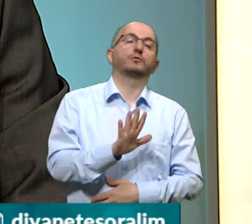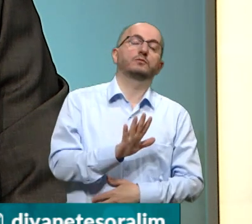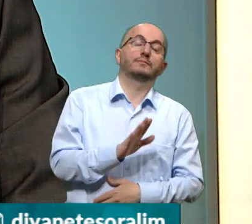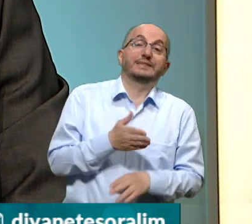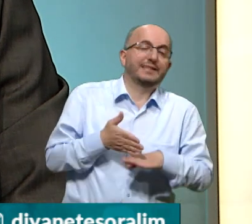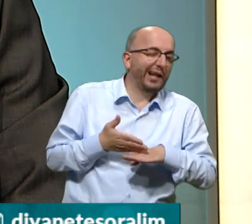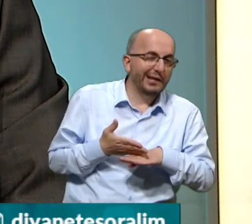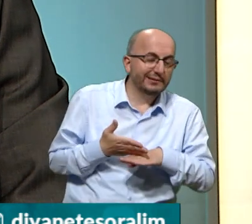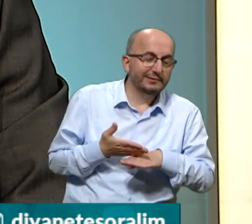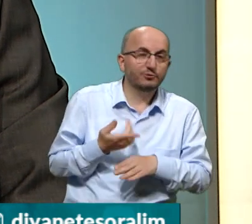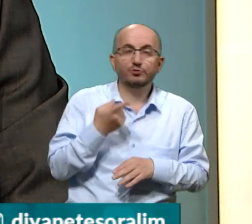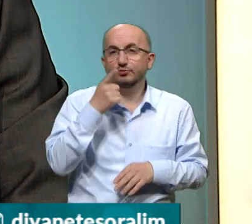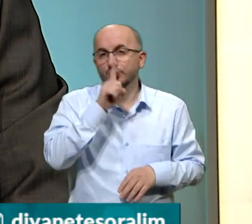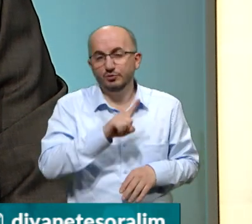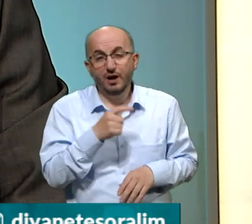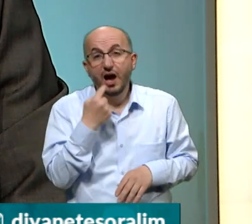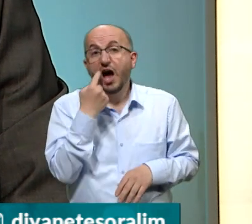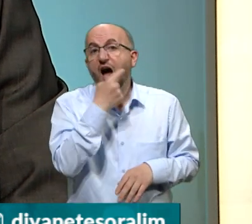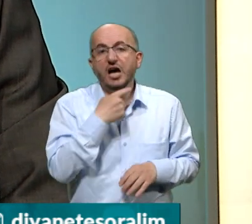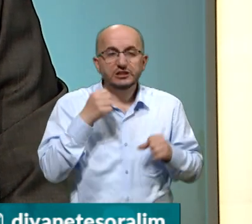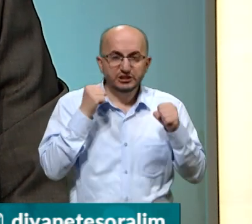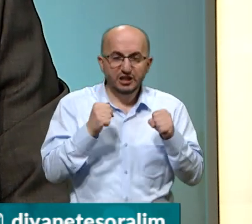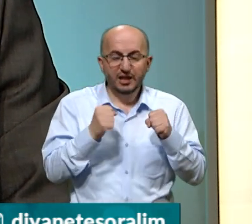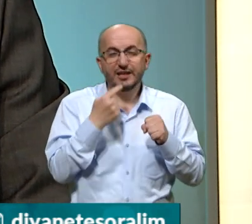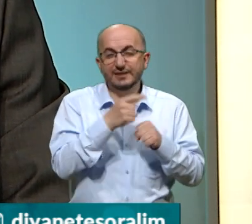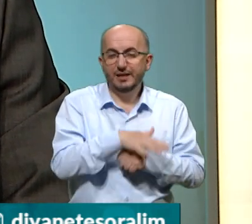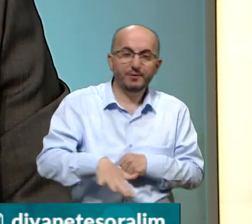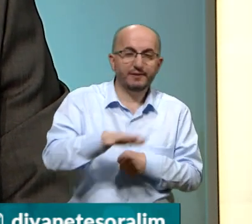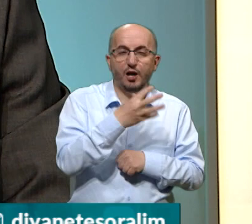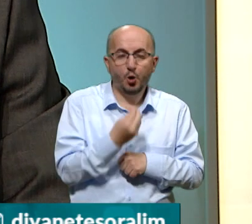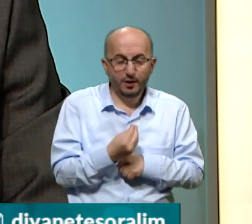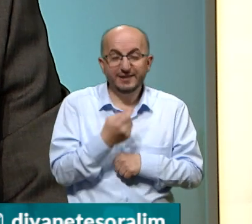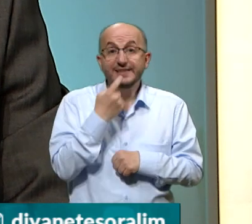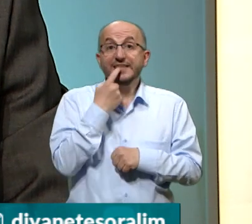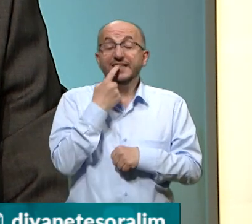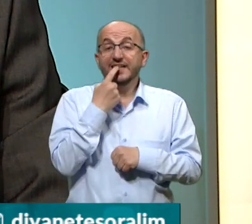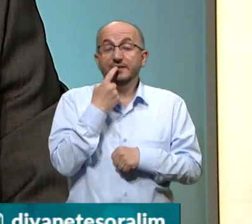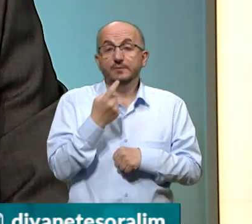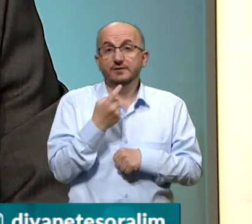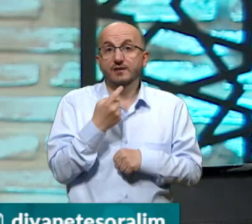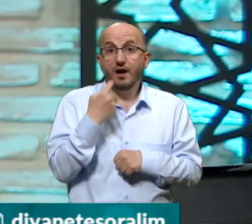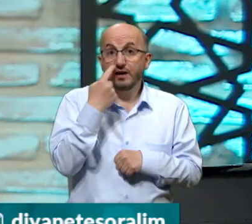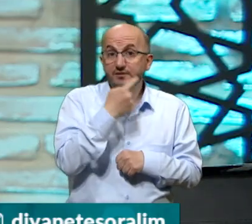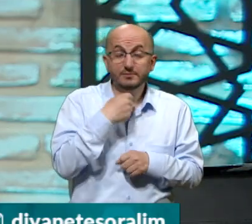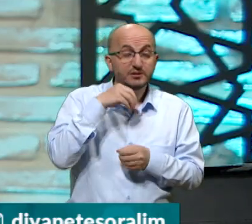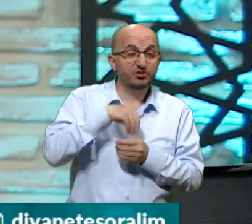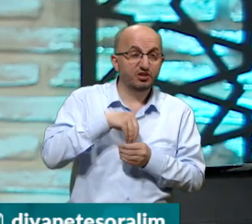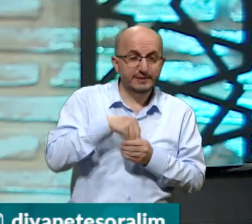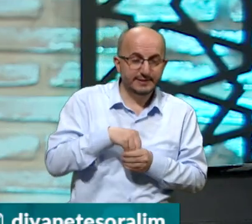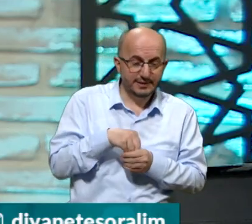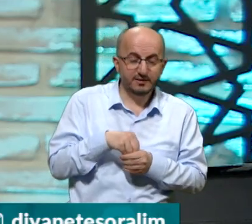Çünkü a Ağız Sağlığı Ama genel olarak dişlerimizde nedir Ağzımızın